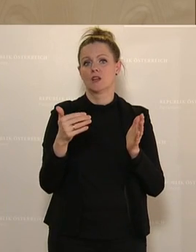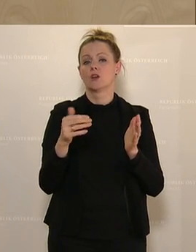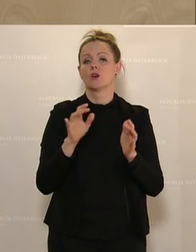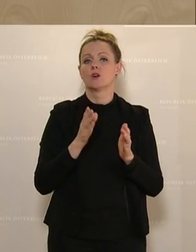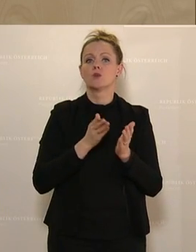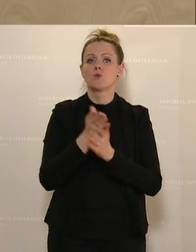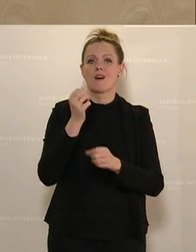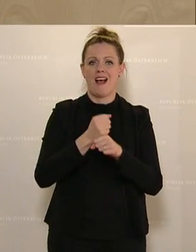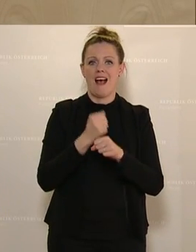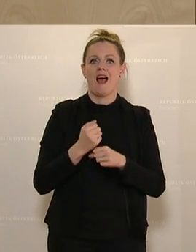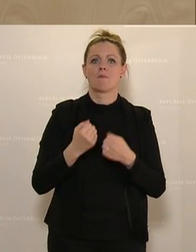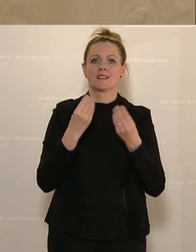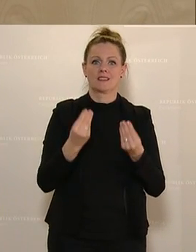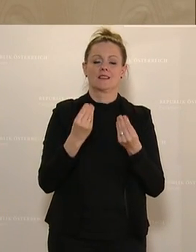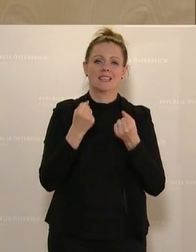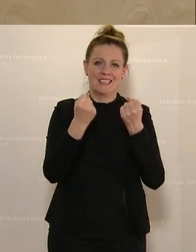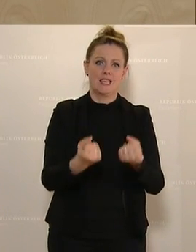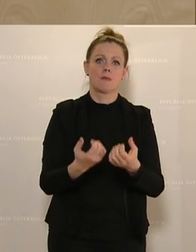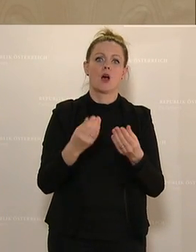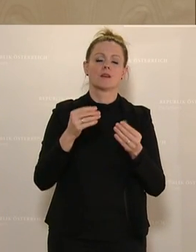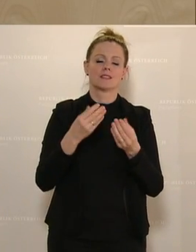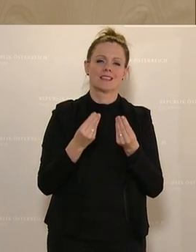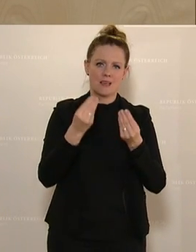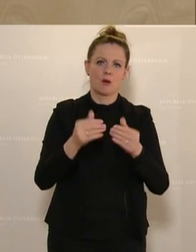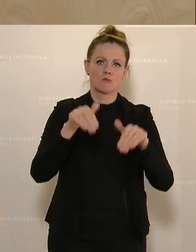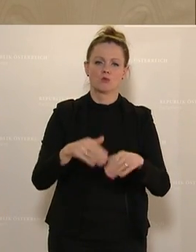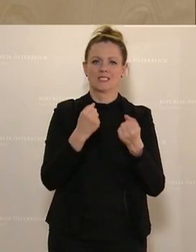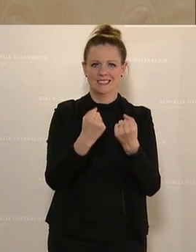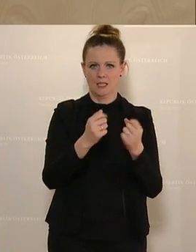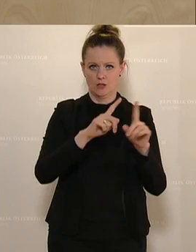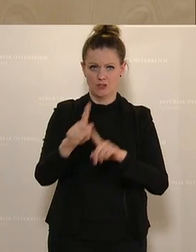den Arbeitgeber sichergestellt wird. Die Menschen in